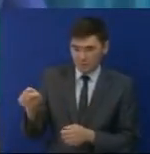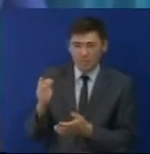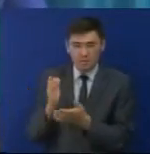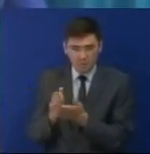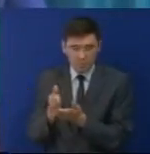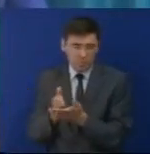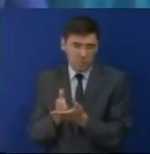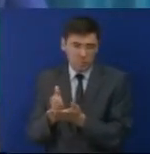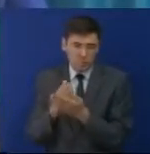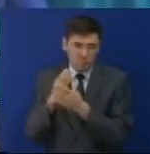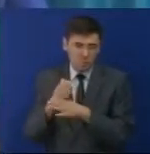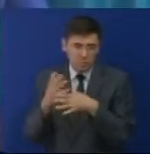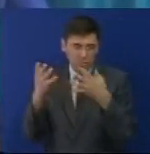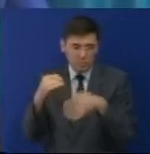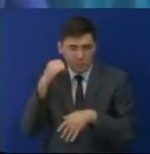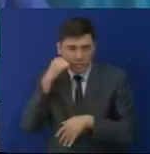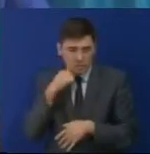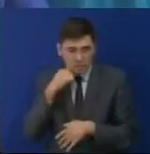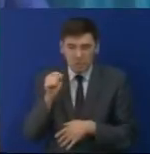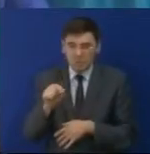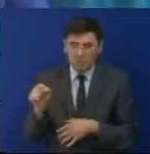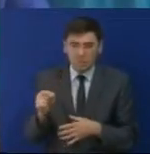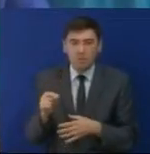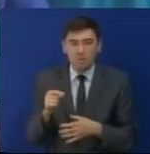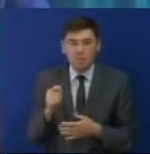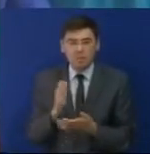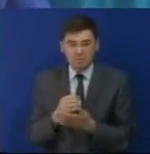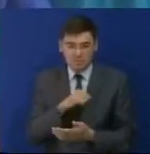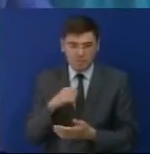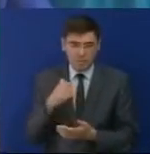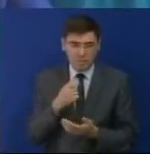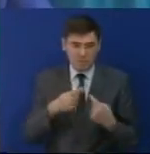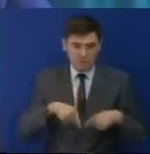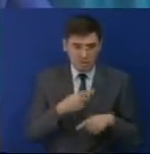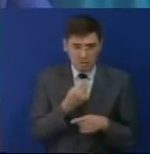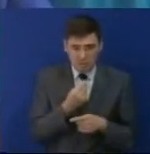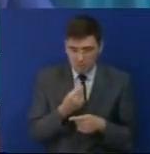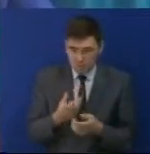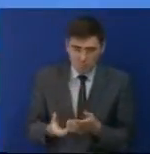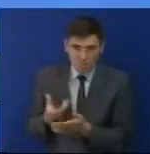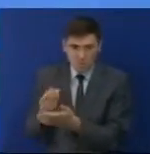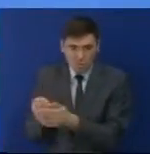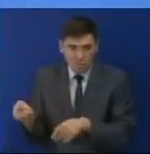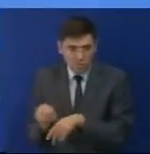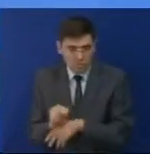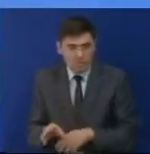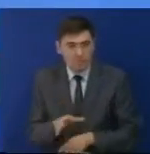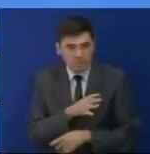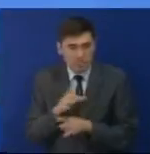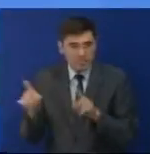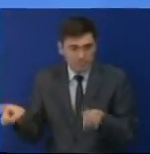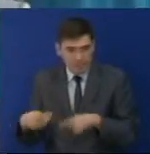бәрін биыл құбырларының бәрін өз мекеміміз күшімізбен оның бәрін орнына келтірдік. Оң жағалауда